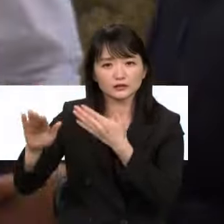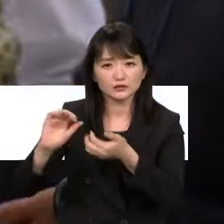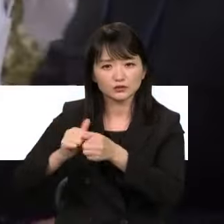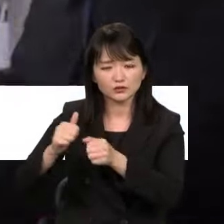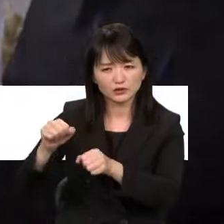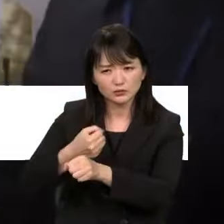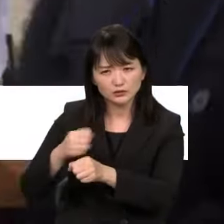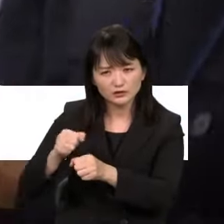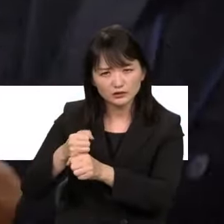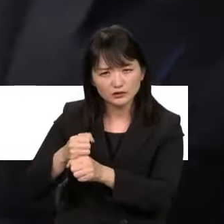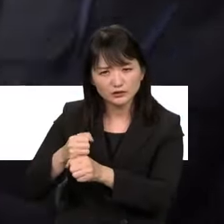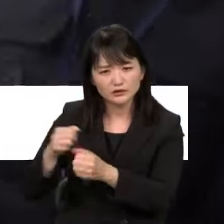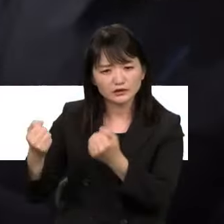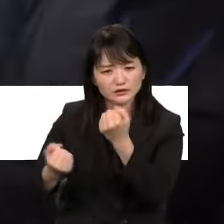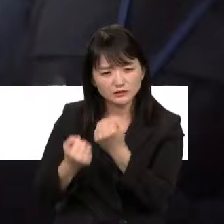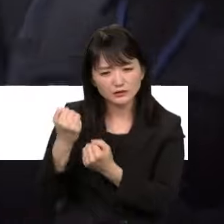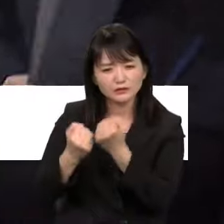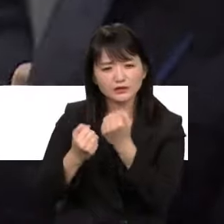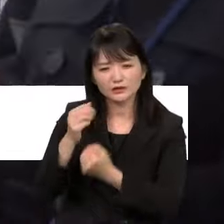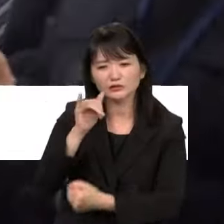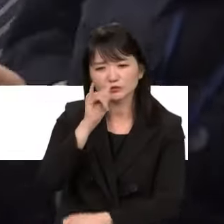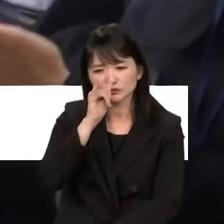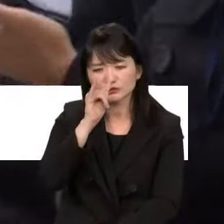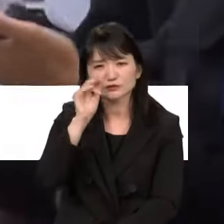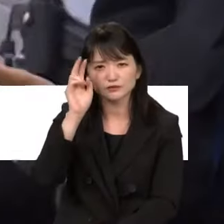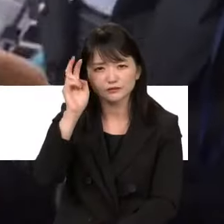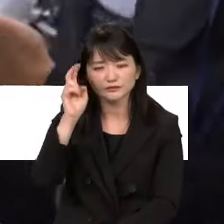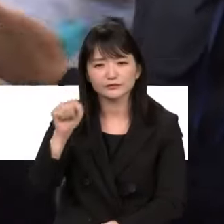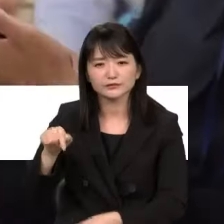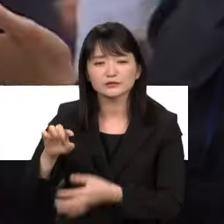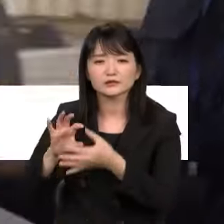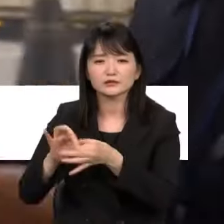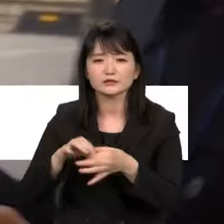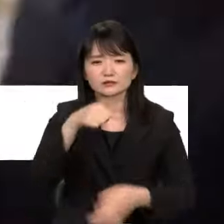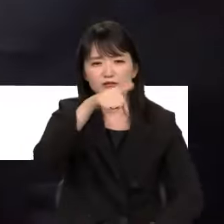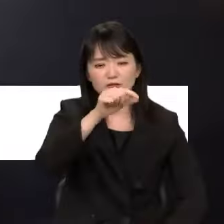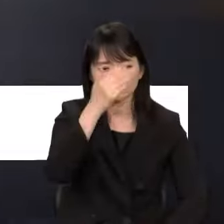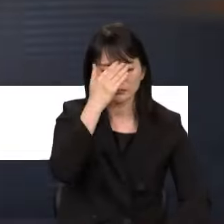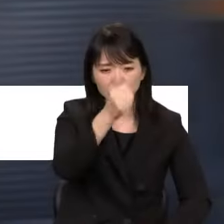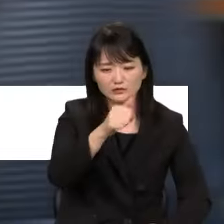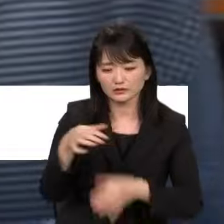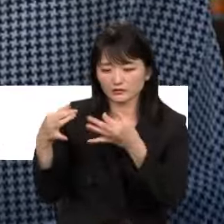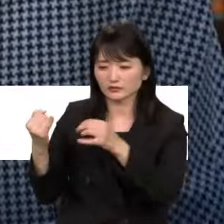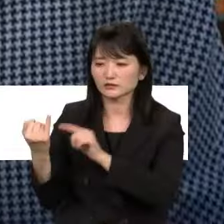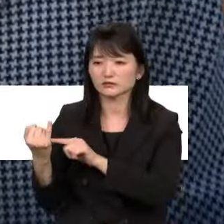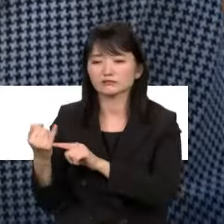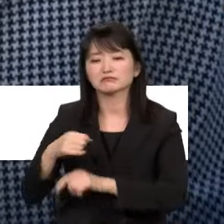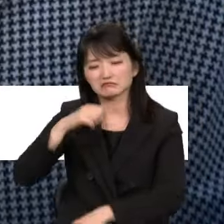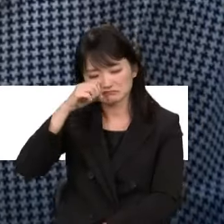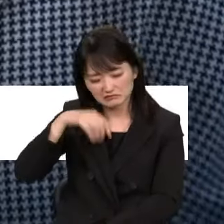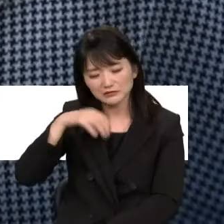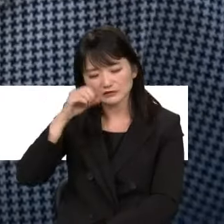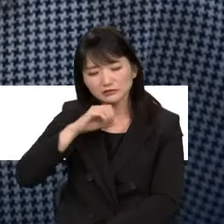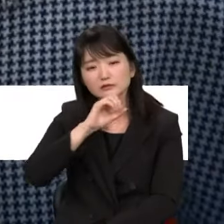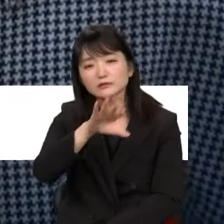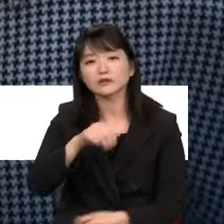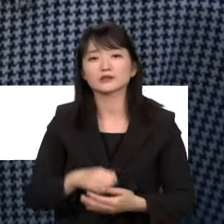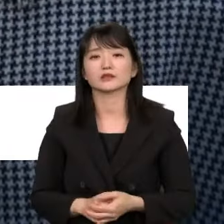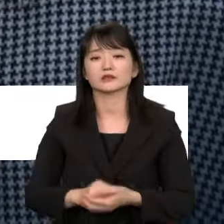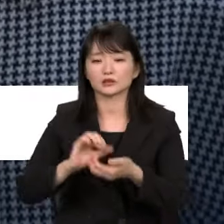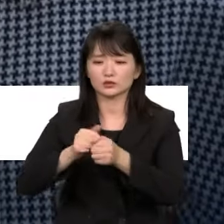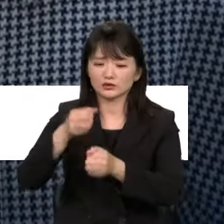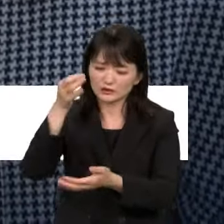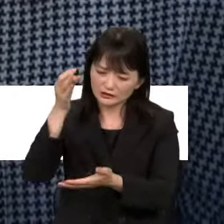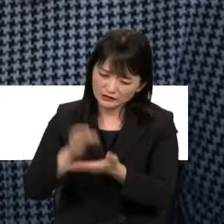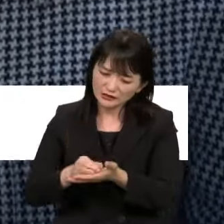알 수 있는 설명을 했을 수 있기 때문입니다 이에 대해 전회장은 가지는 이야기처럼 주식을 싸게 팔았다고